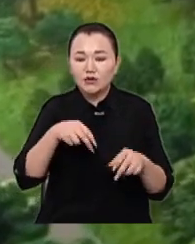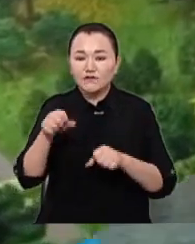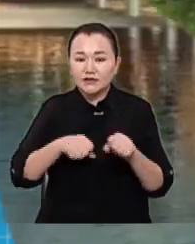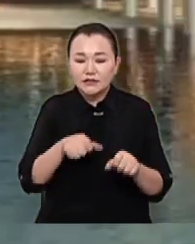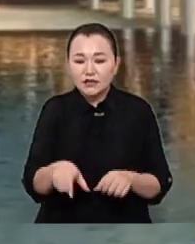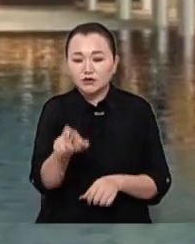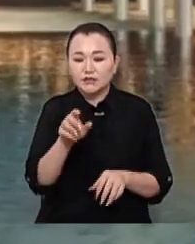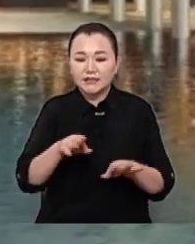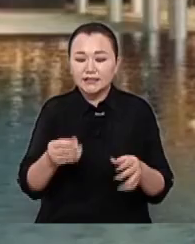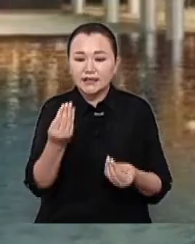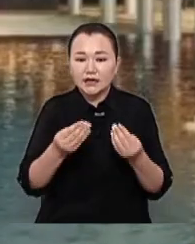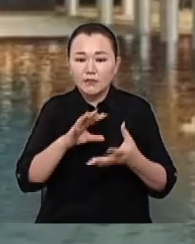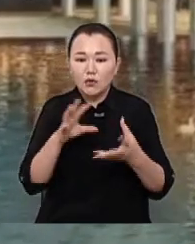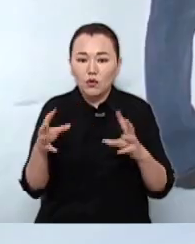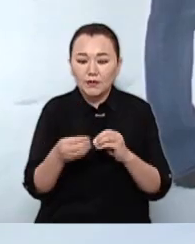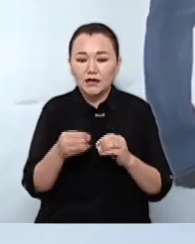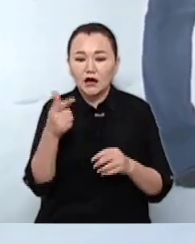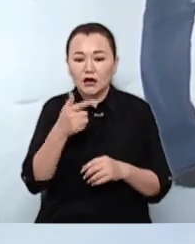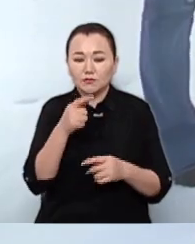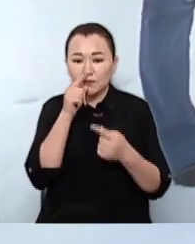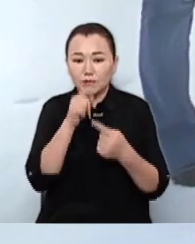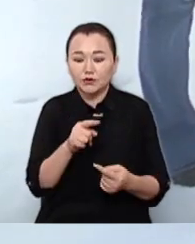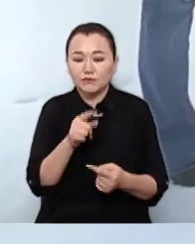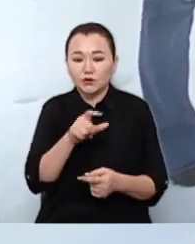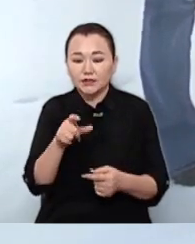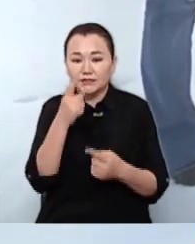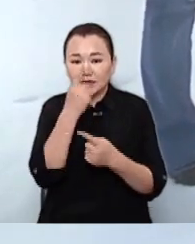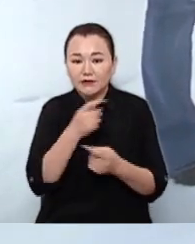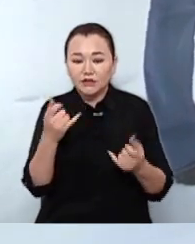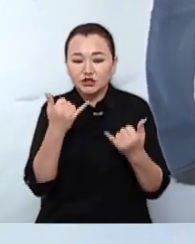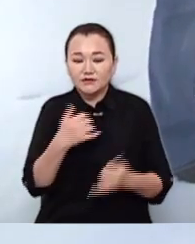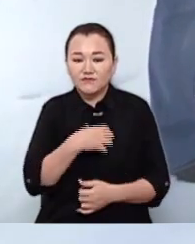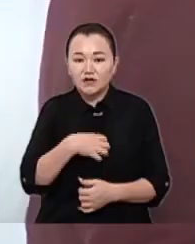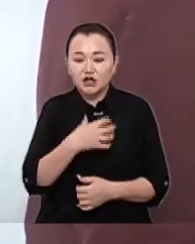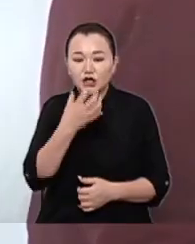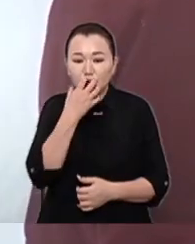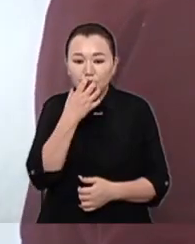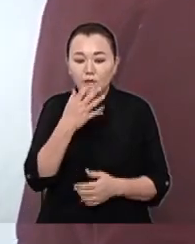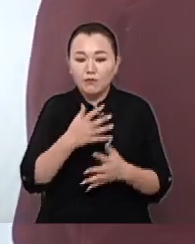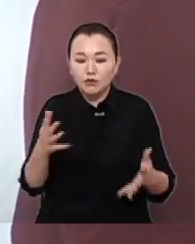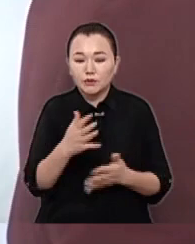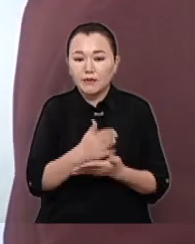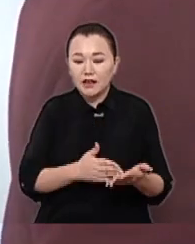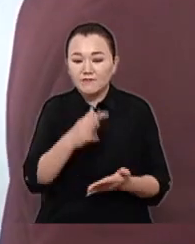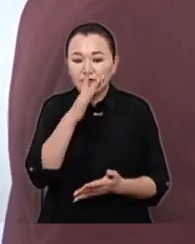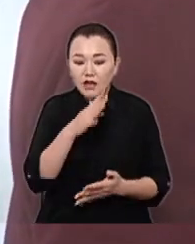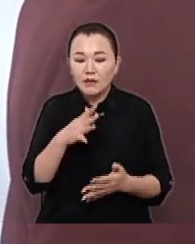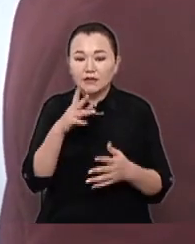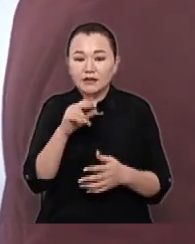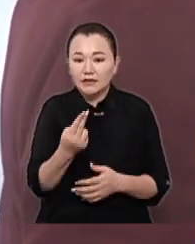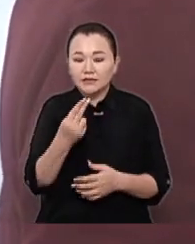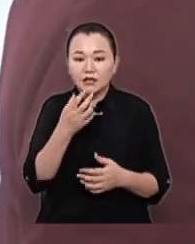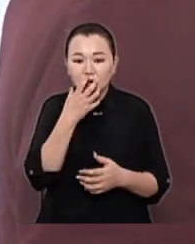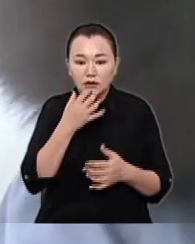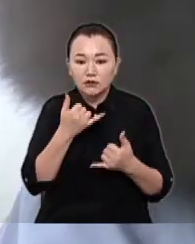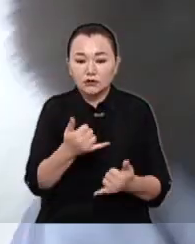дорожками, детскими игровыми комплексами. А горожане против. Люди заявили, что сейчас им важнее тепло. Больше половины отопительного сезона ТЭЦ не